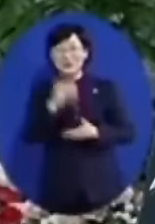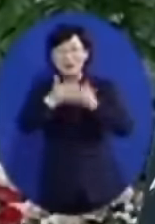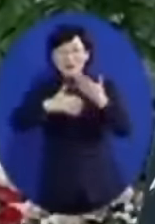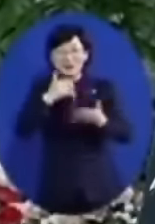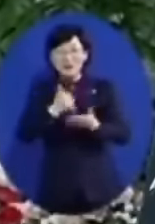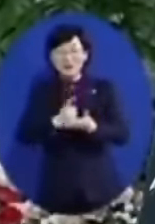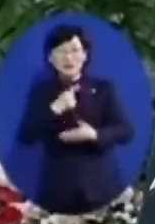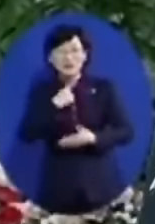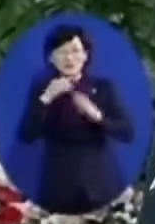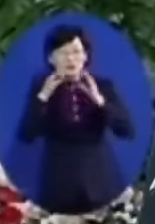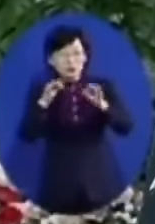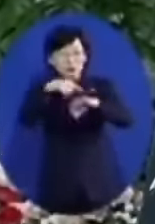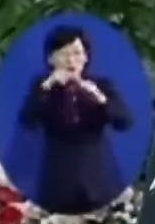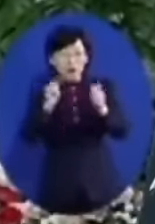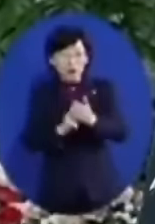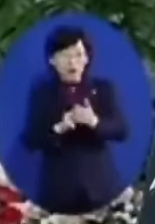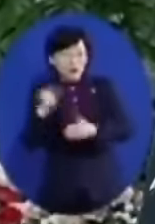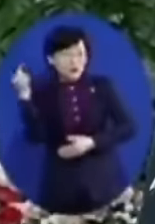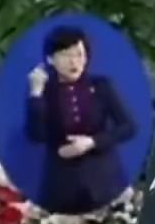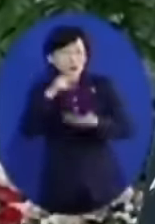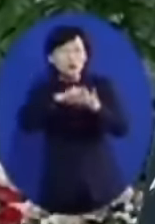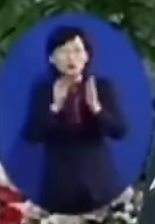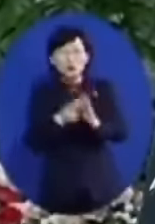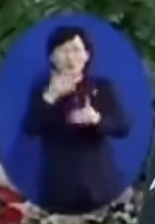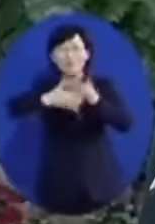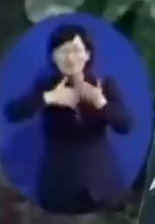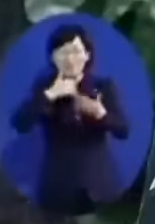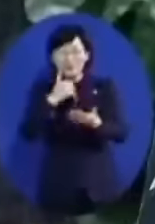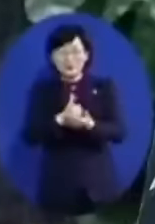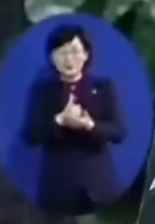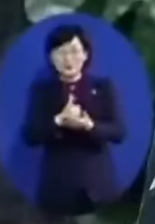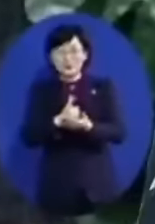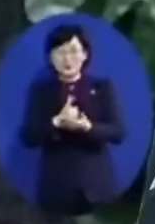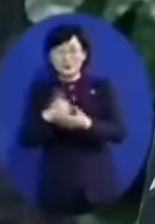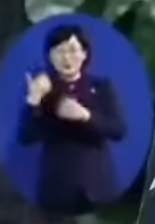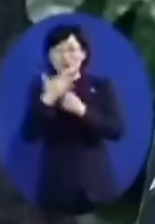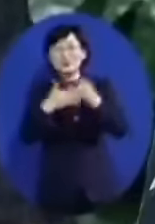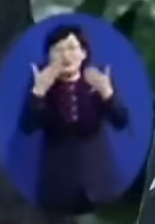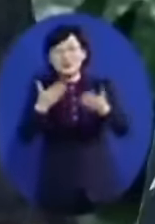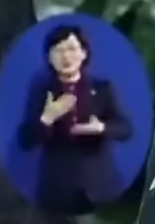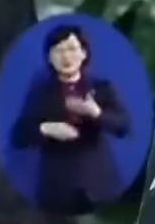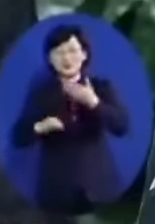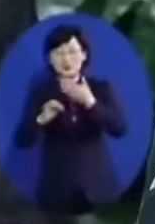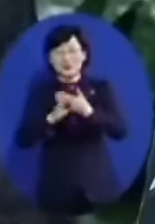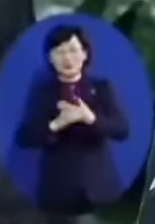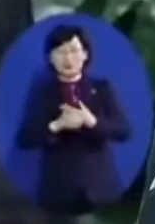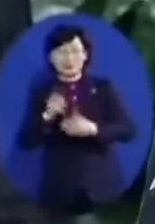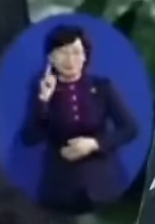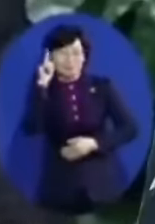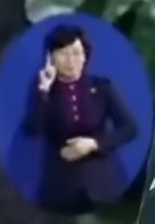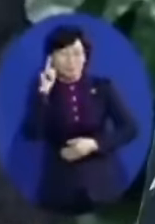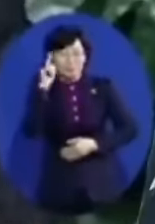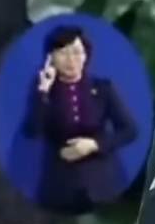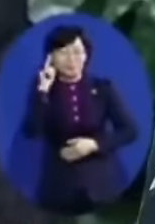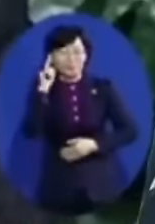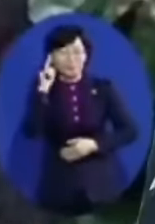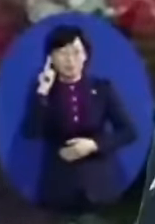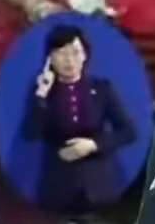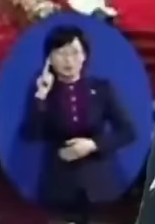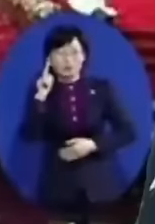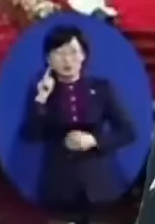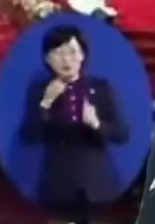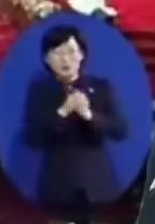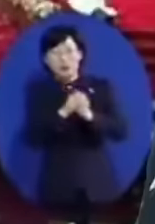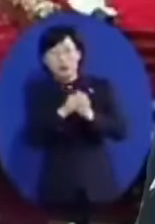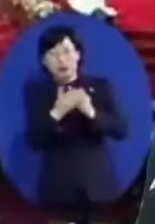하나님의 음성이 마음에 들려올 정도로 하나님의 은혜를 받으면 스트레스가 그게 붙어있을 수가